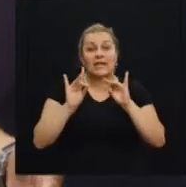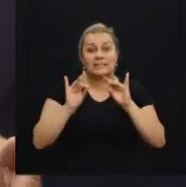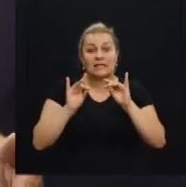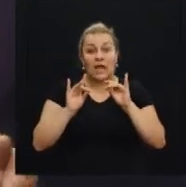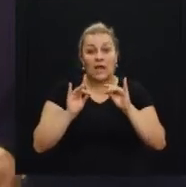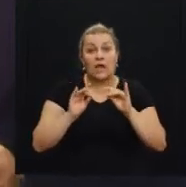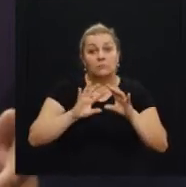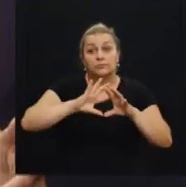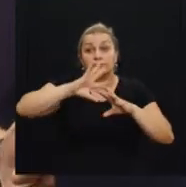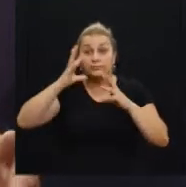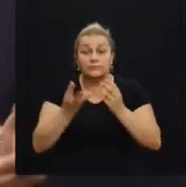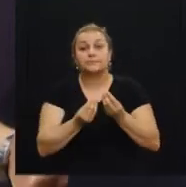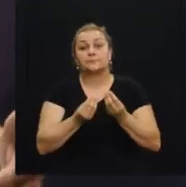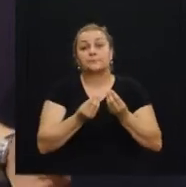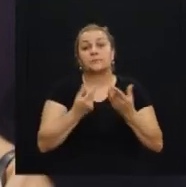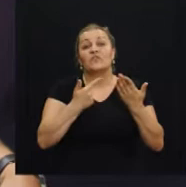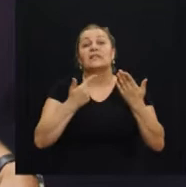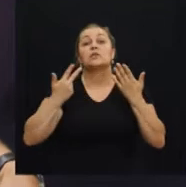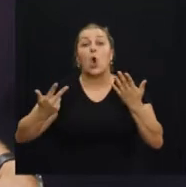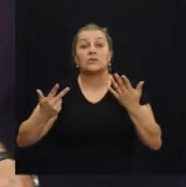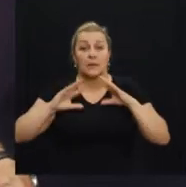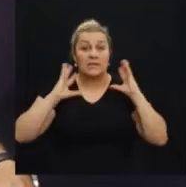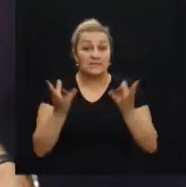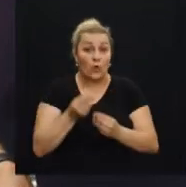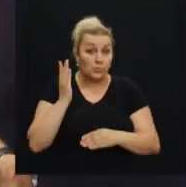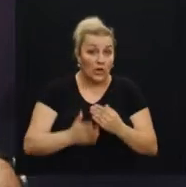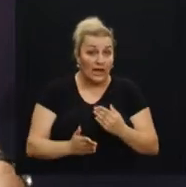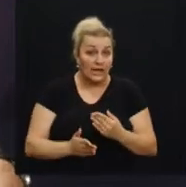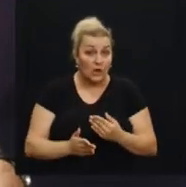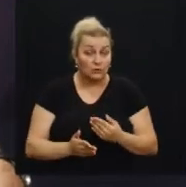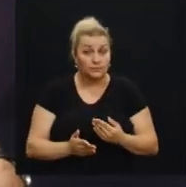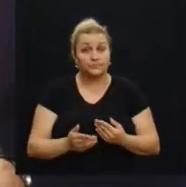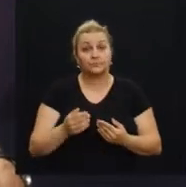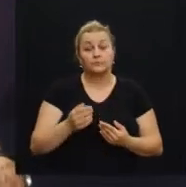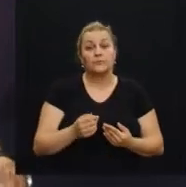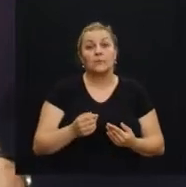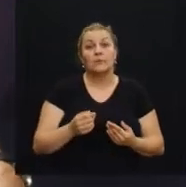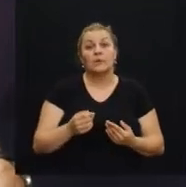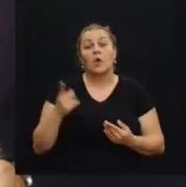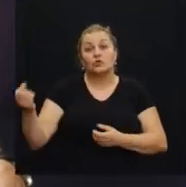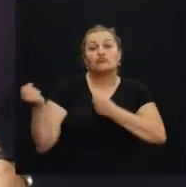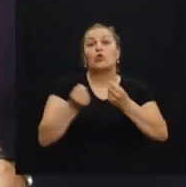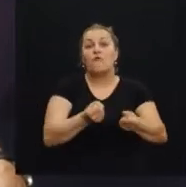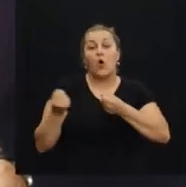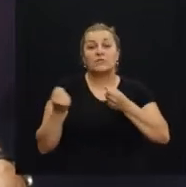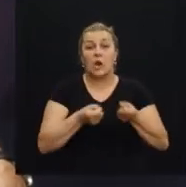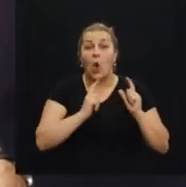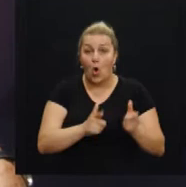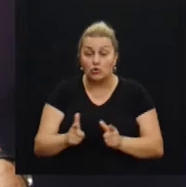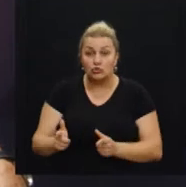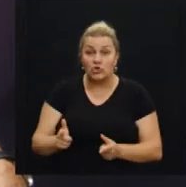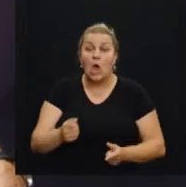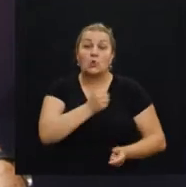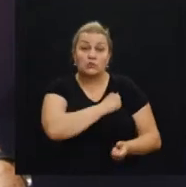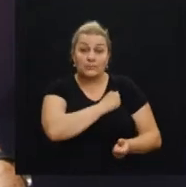nas je bilo 30, u stvari 28, dvojica su otpala. Od tamo smo dovozili oružje i